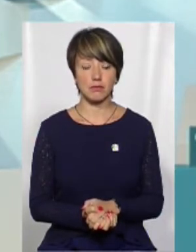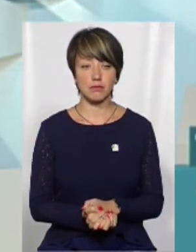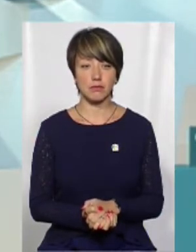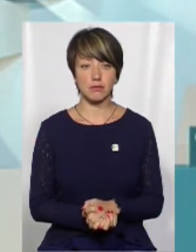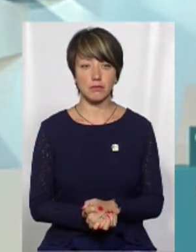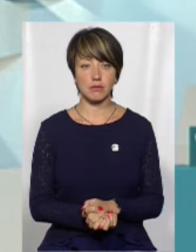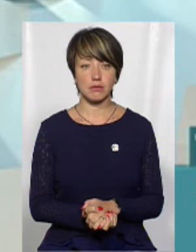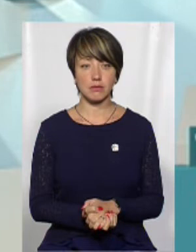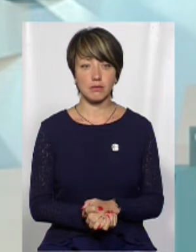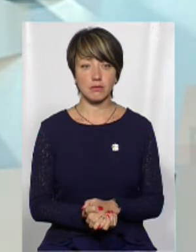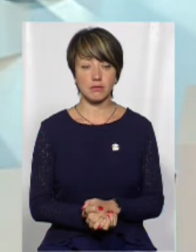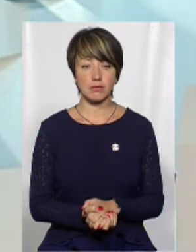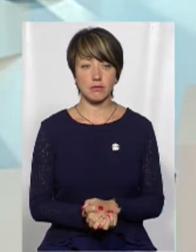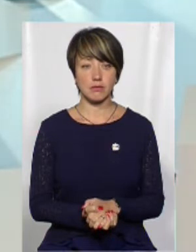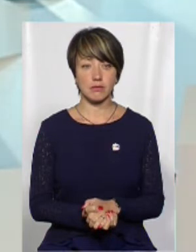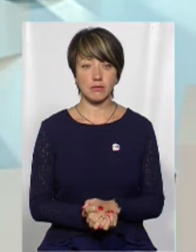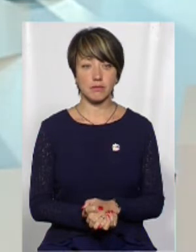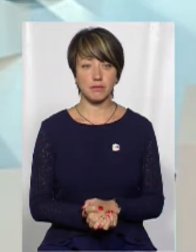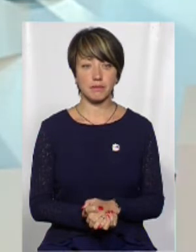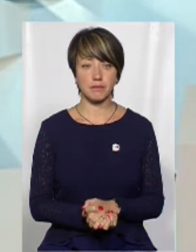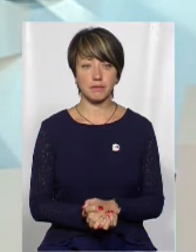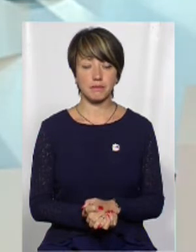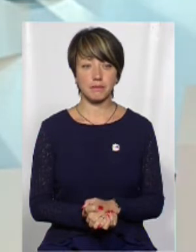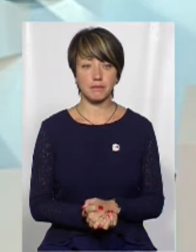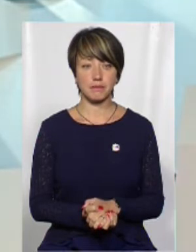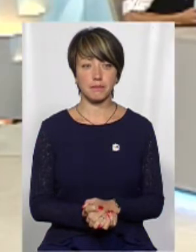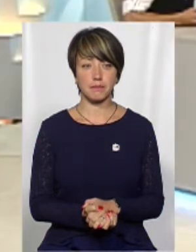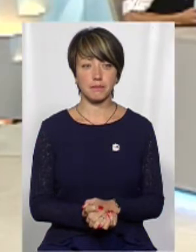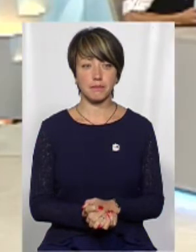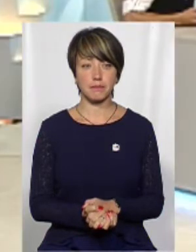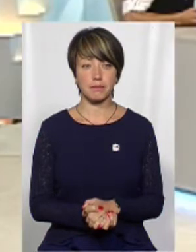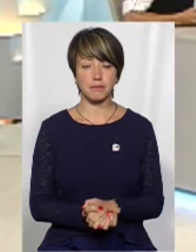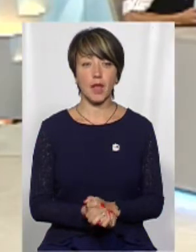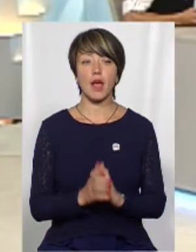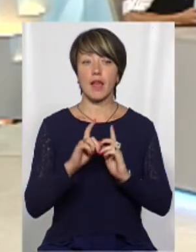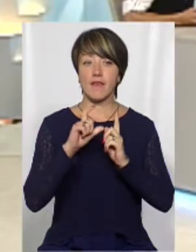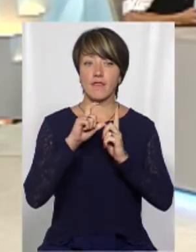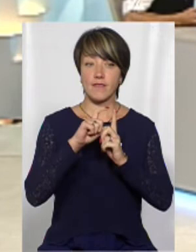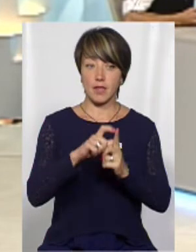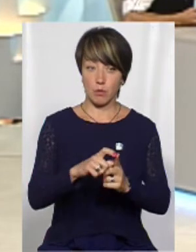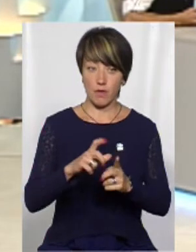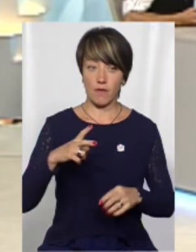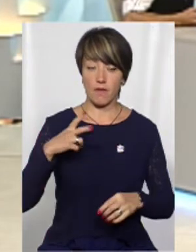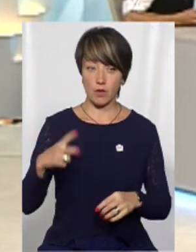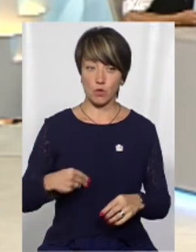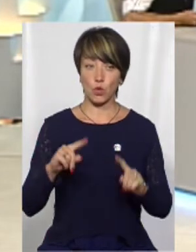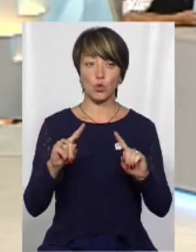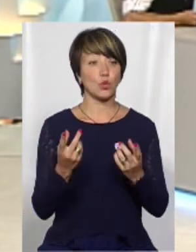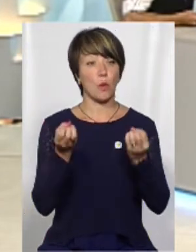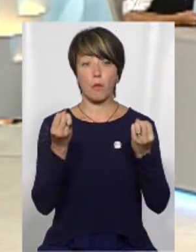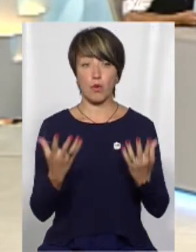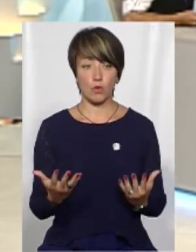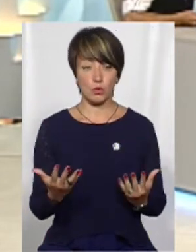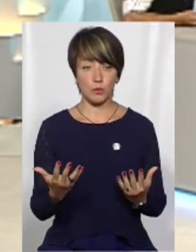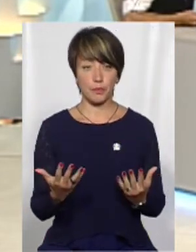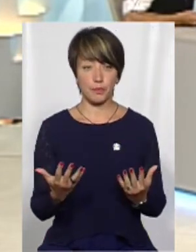et travailler comme ça? Et développer votre business ici? Très simple. Дуже просто.